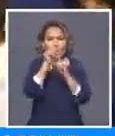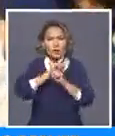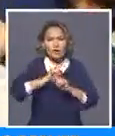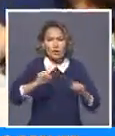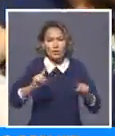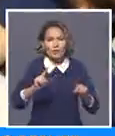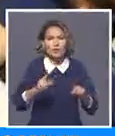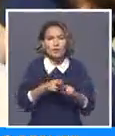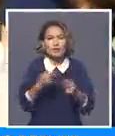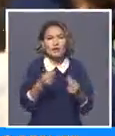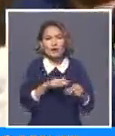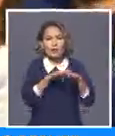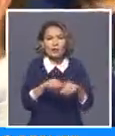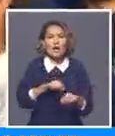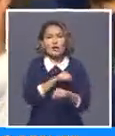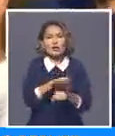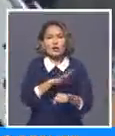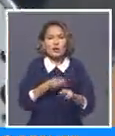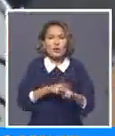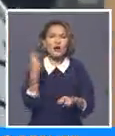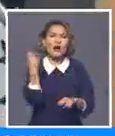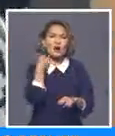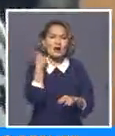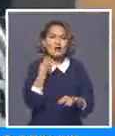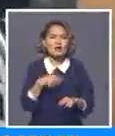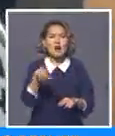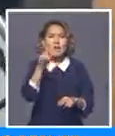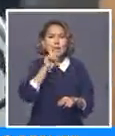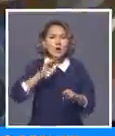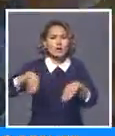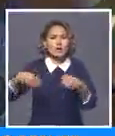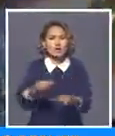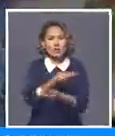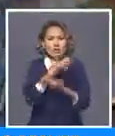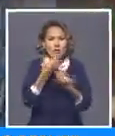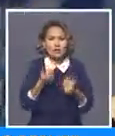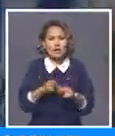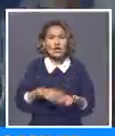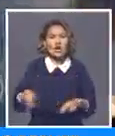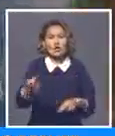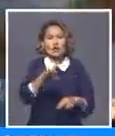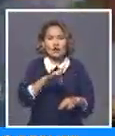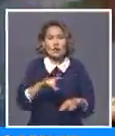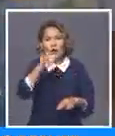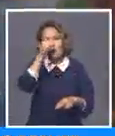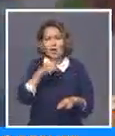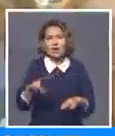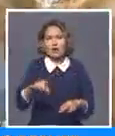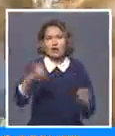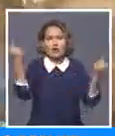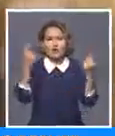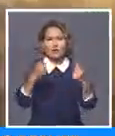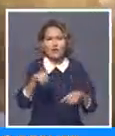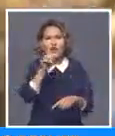мемлекет соған дейін 1 миллиард 600 миллион евро қарызын қайтаруы тиіс. Егер несиені өтей алмаса, Балқандық республика дефолтқа ұшырап,